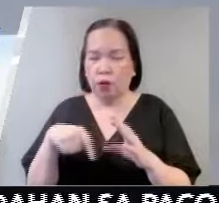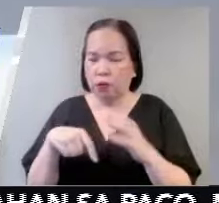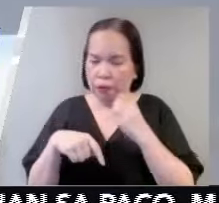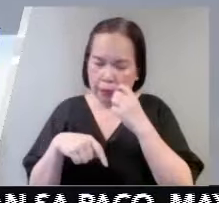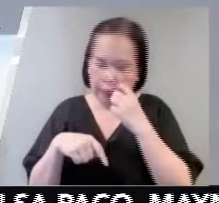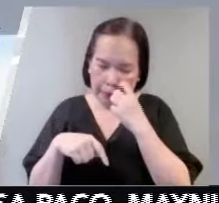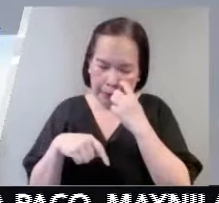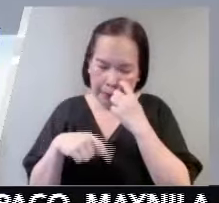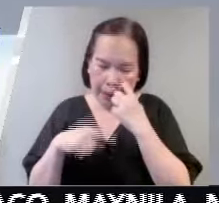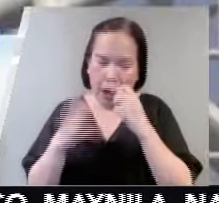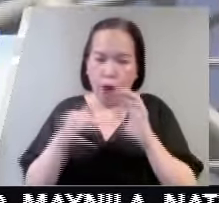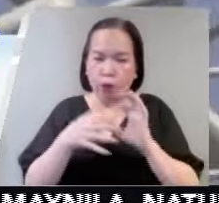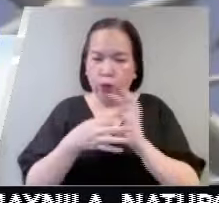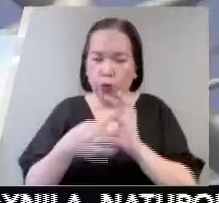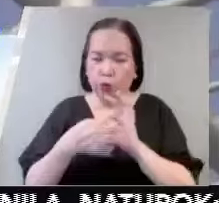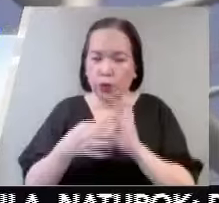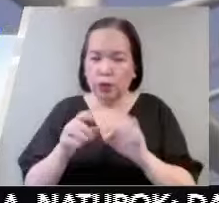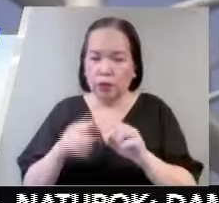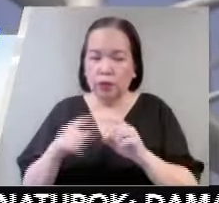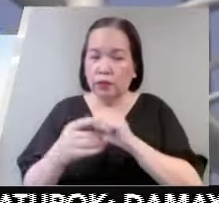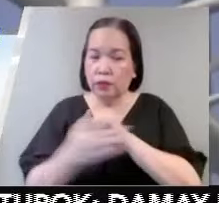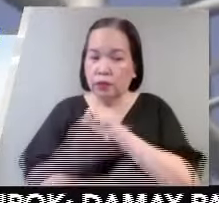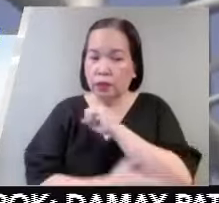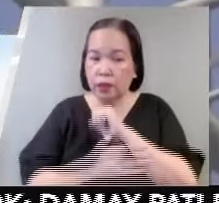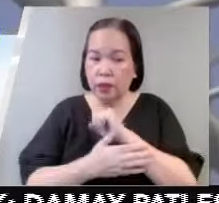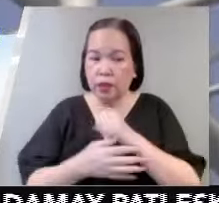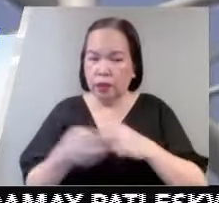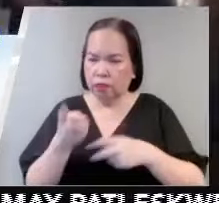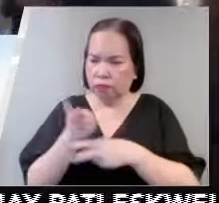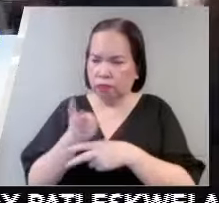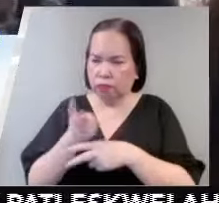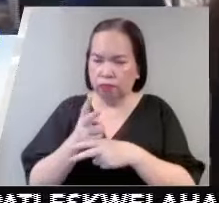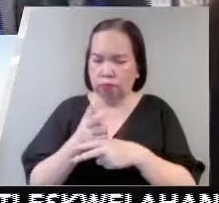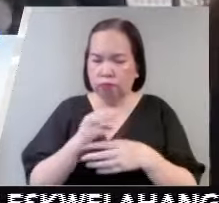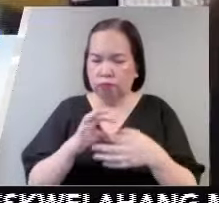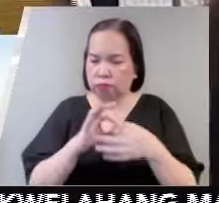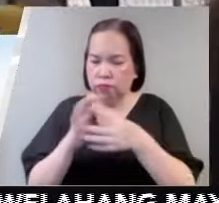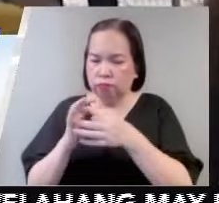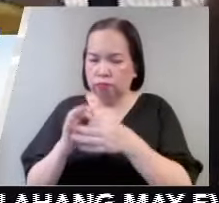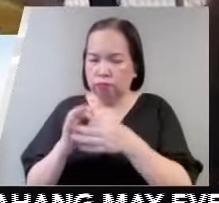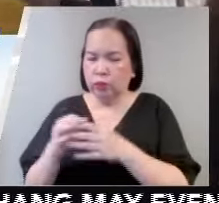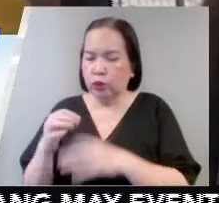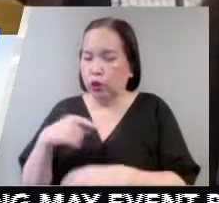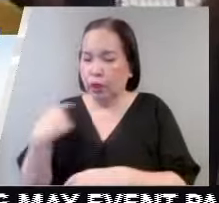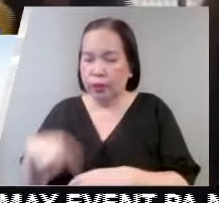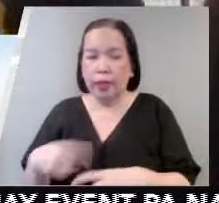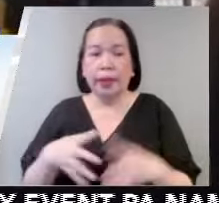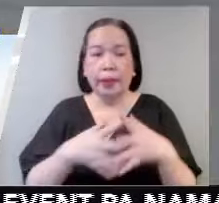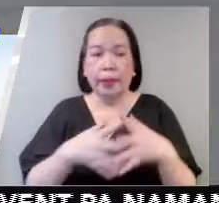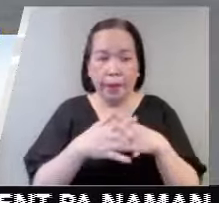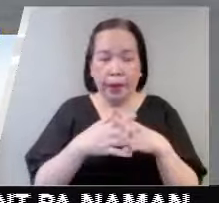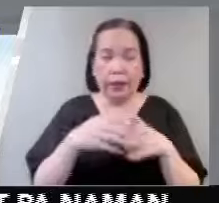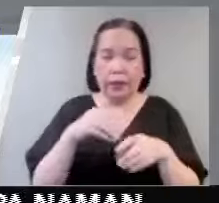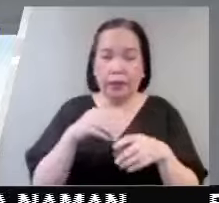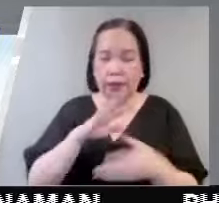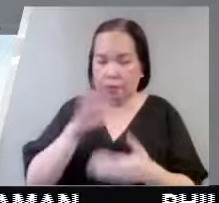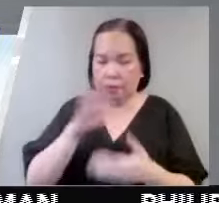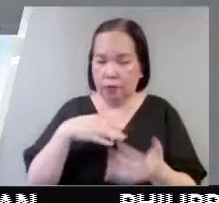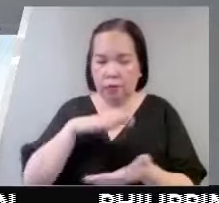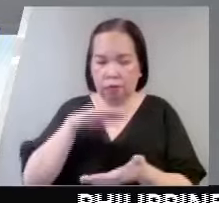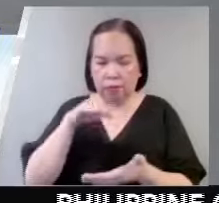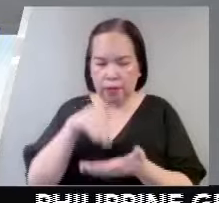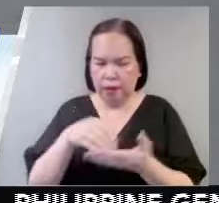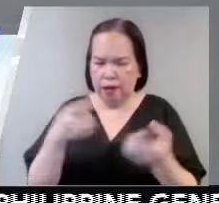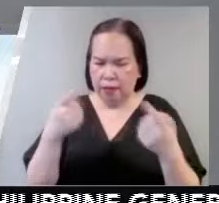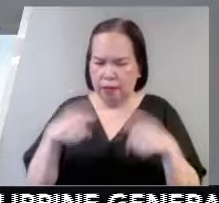bansa at tutukan ang ugnayan ng China at Amerika sa gitna ng tensyon sa South China Sea. Sa Miyerkules, biyaheng China si U.S. Secretary